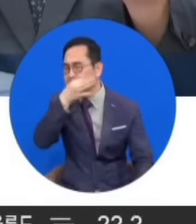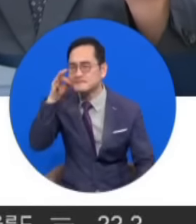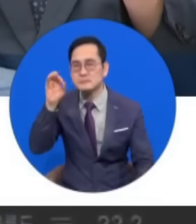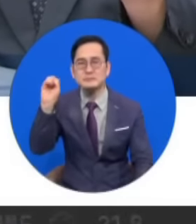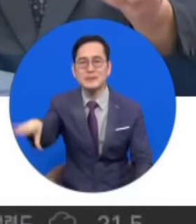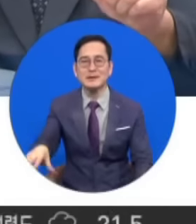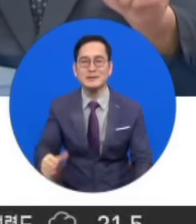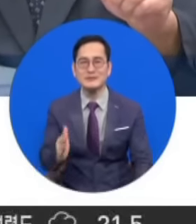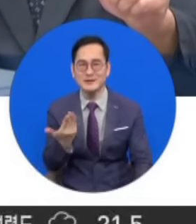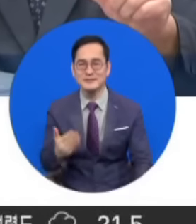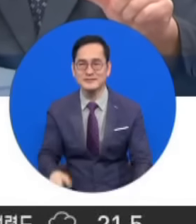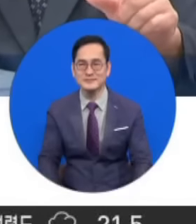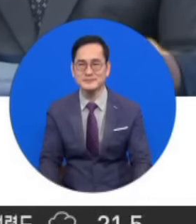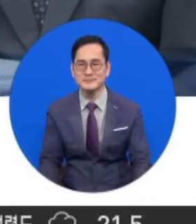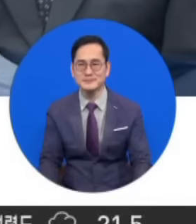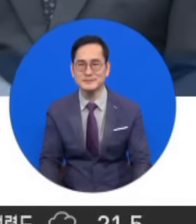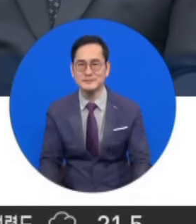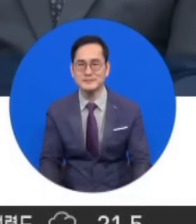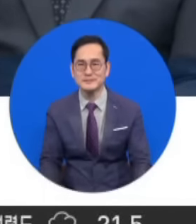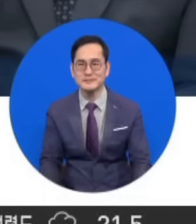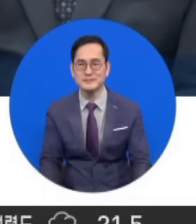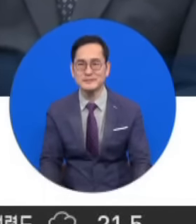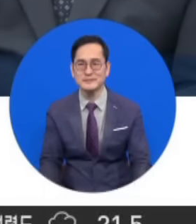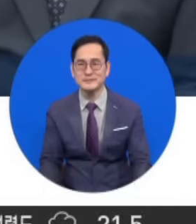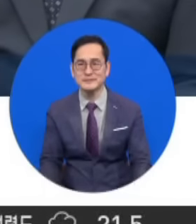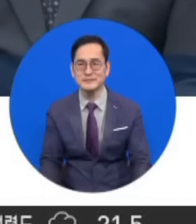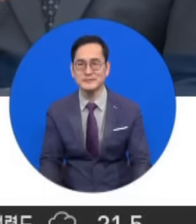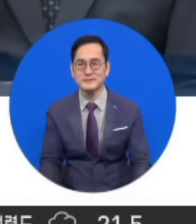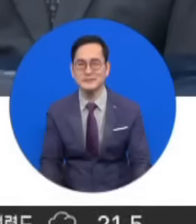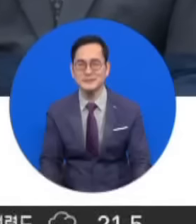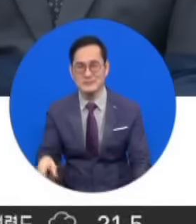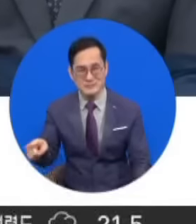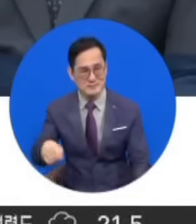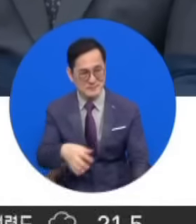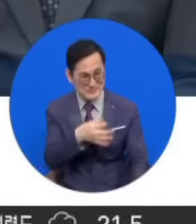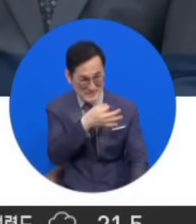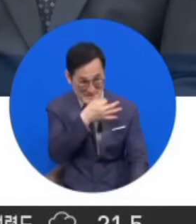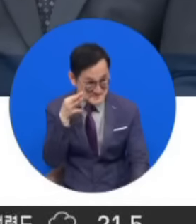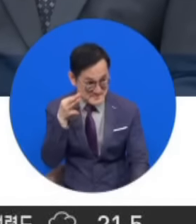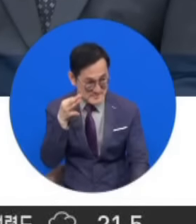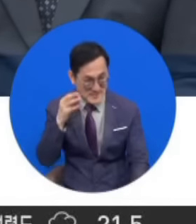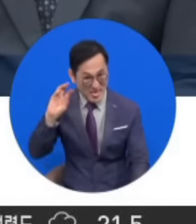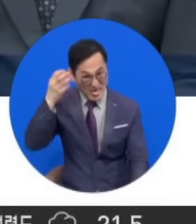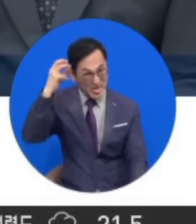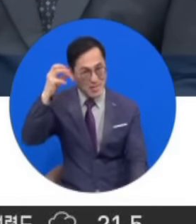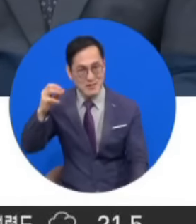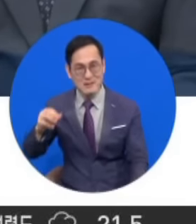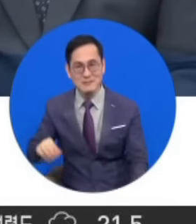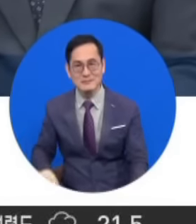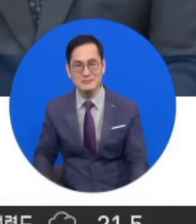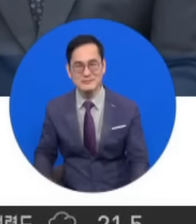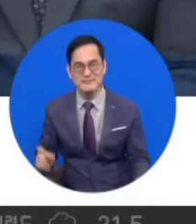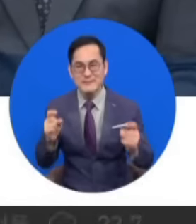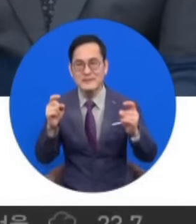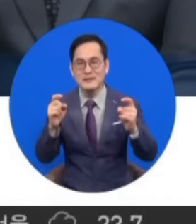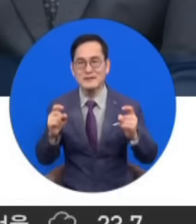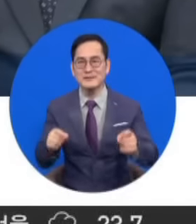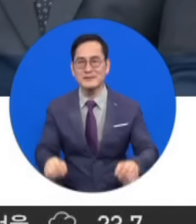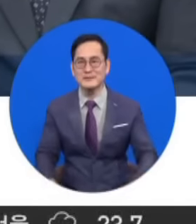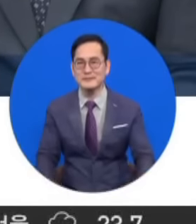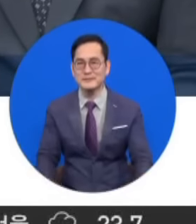입 닫으라 이 과정 아니었습니까? 그 얘기가 나오니까 이제 또 그 얘기를 물고 계속 논쟁을 벌입니다. 이게 뭐냐면